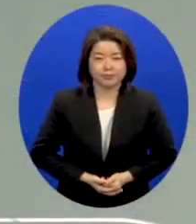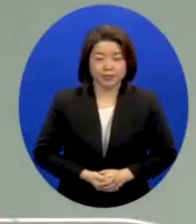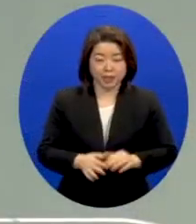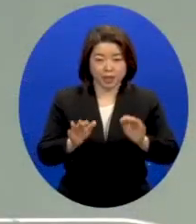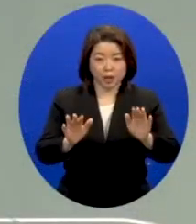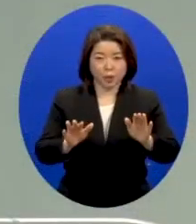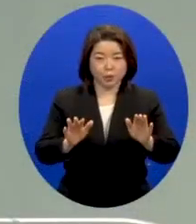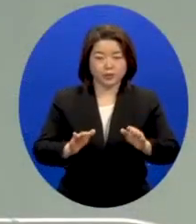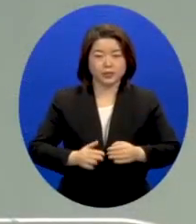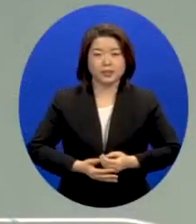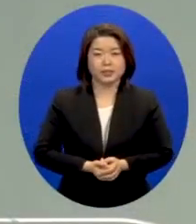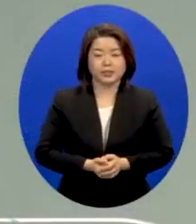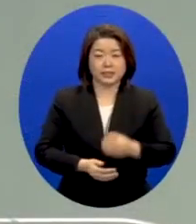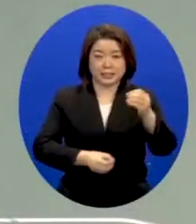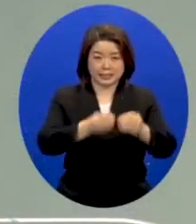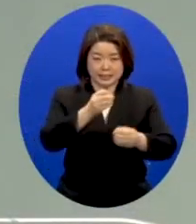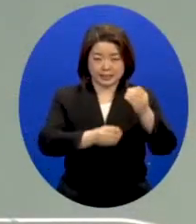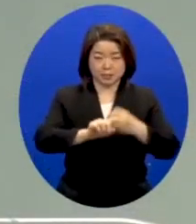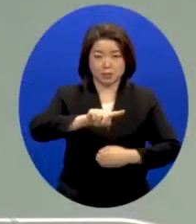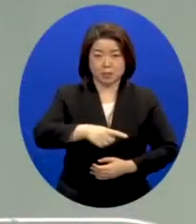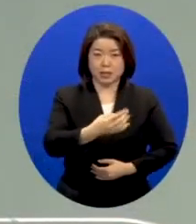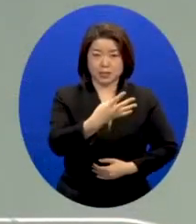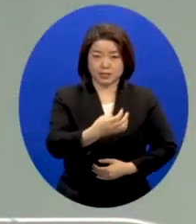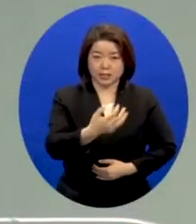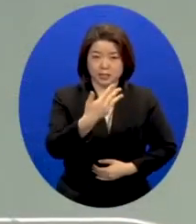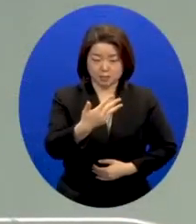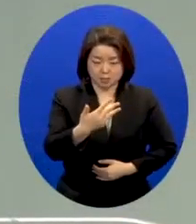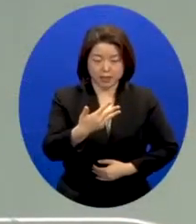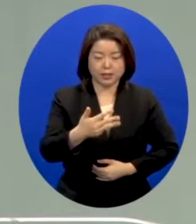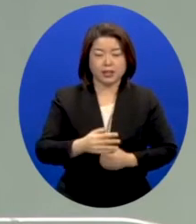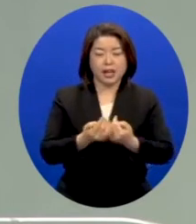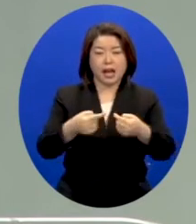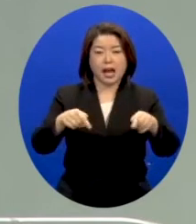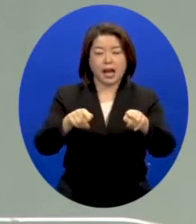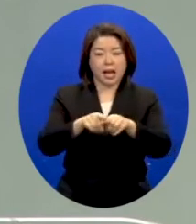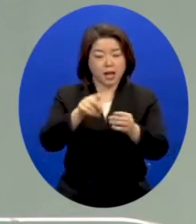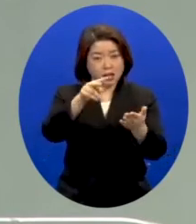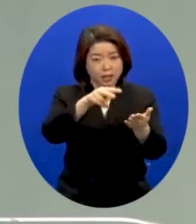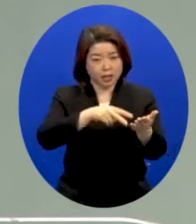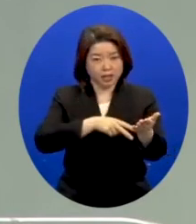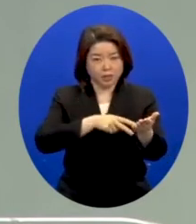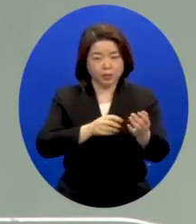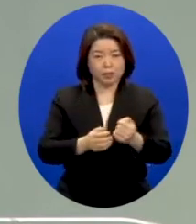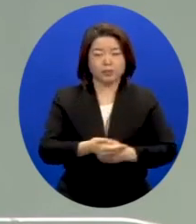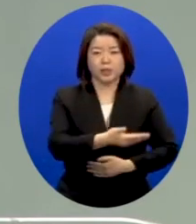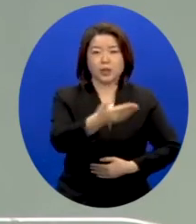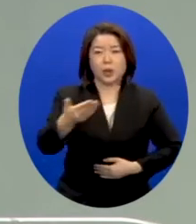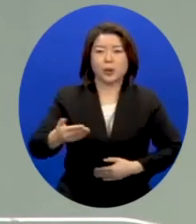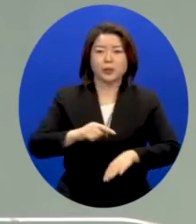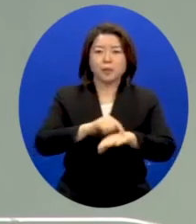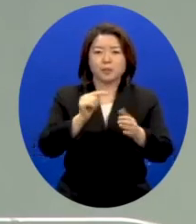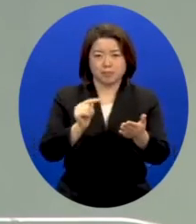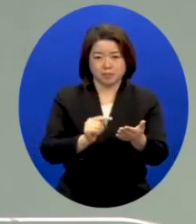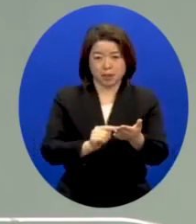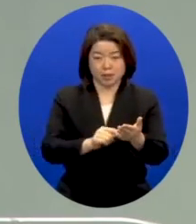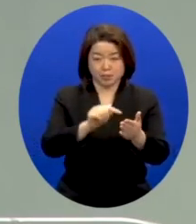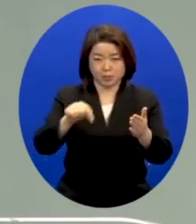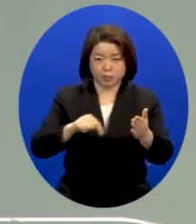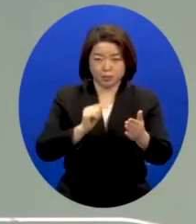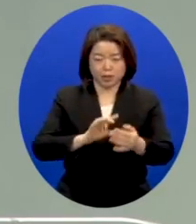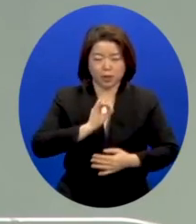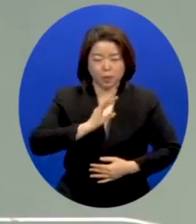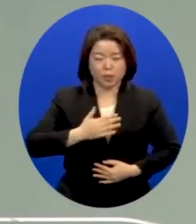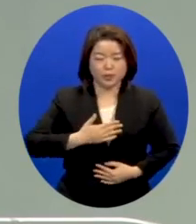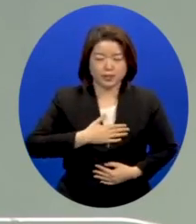오늘 시편 148 편을 함께 묵상하면서 어 여러분 마음에 오직 나는 하나님만